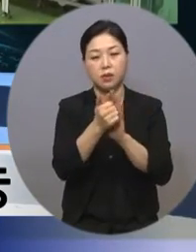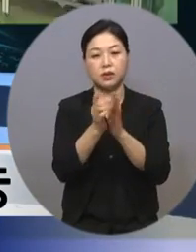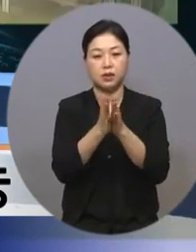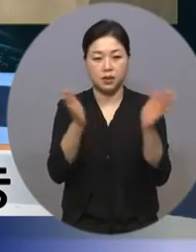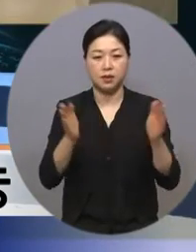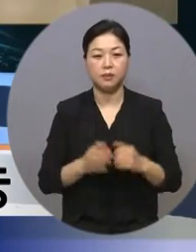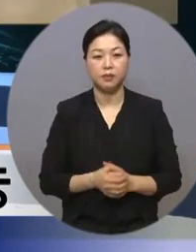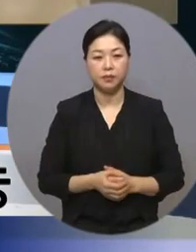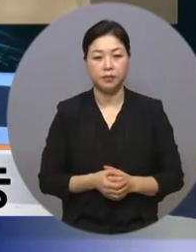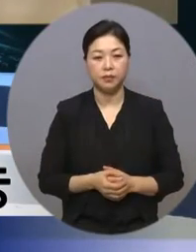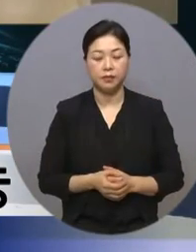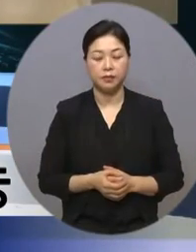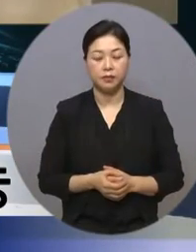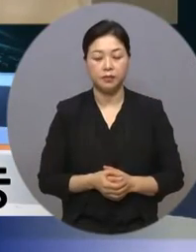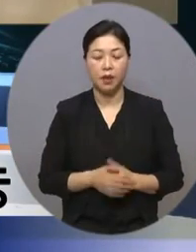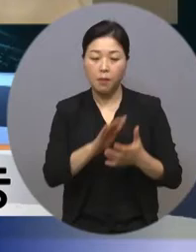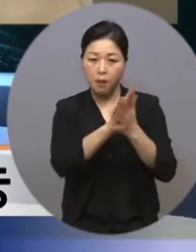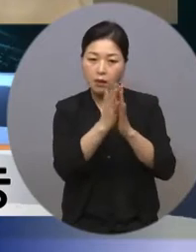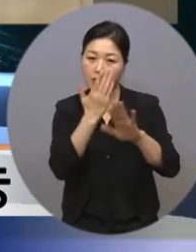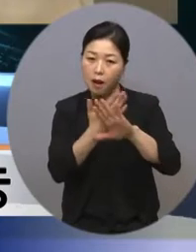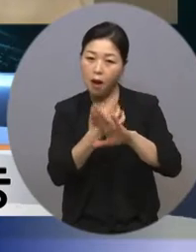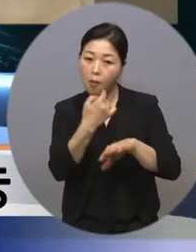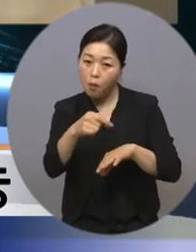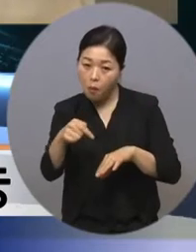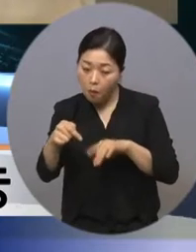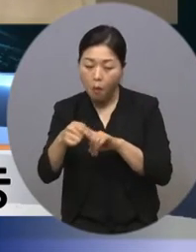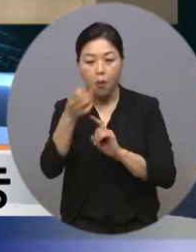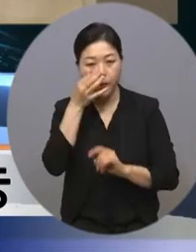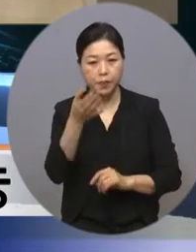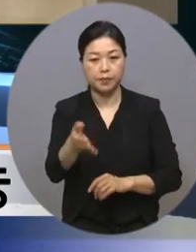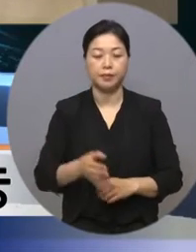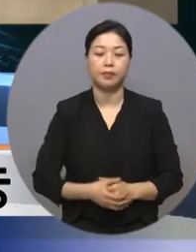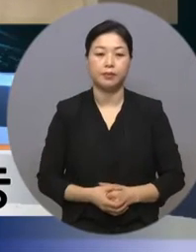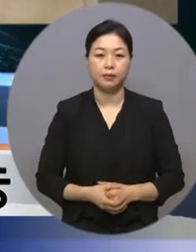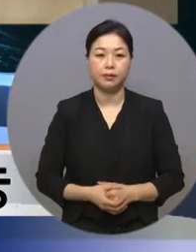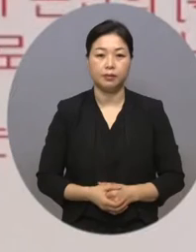는데요 이밖에 어떠한 것들이 달라졌는지 알아보겠습니다